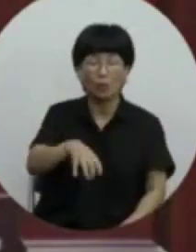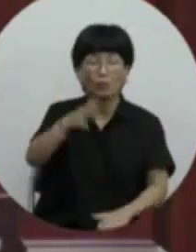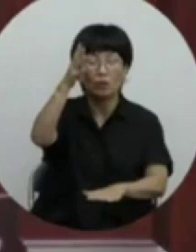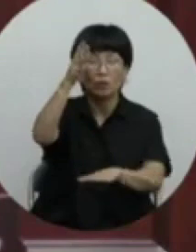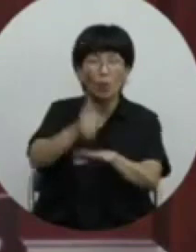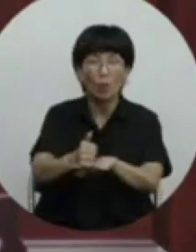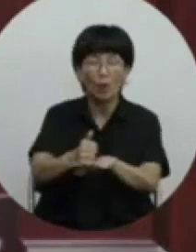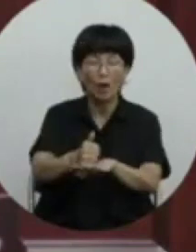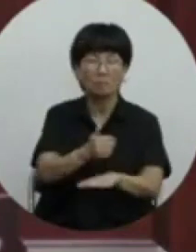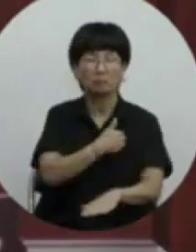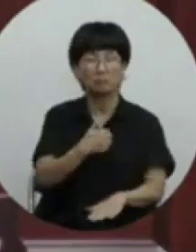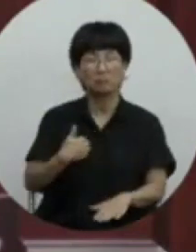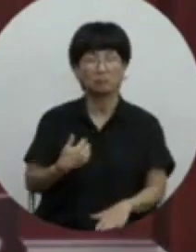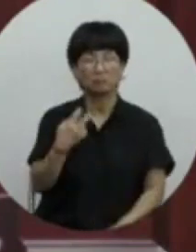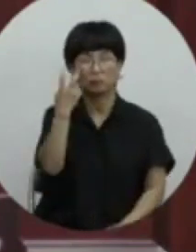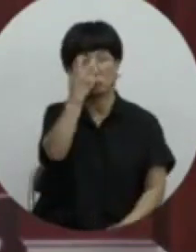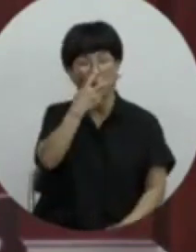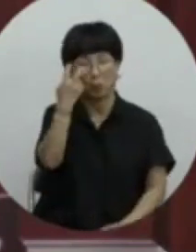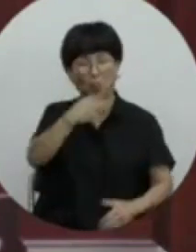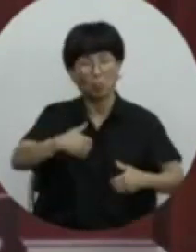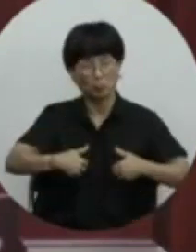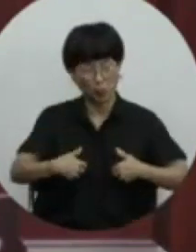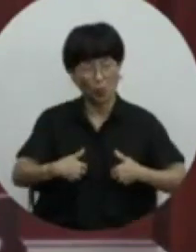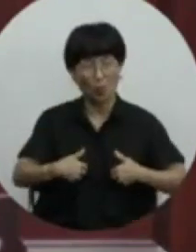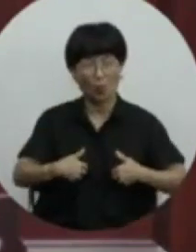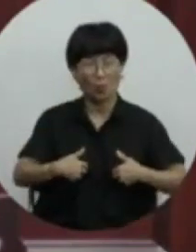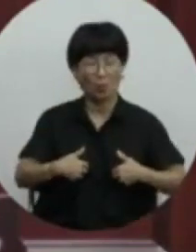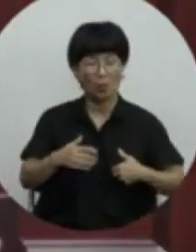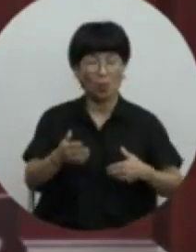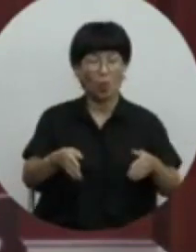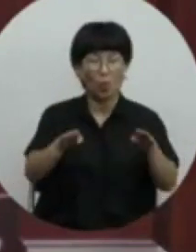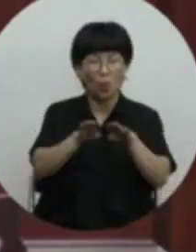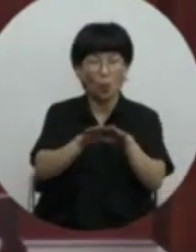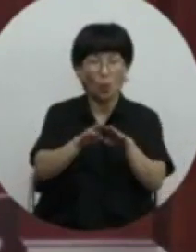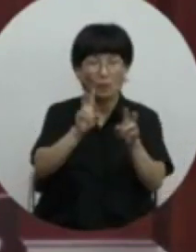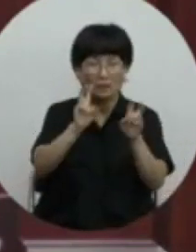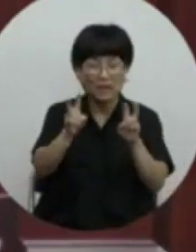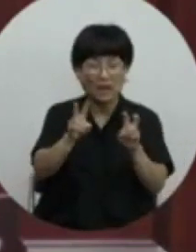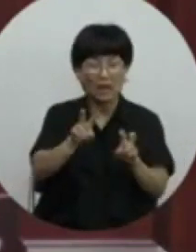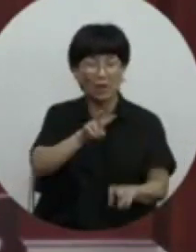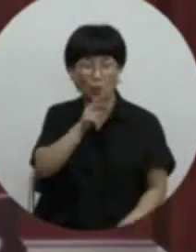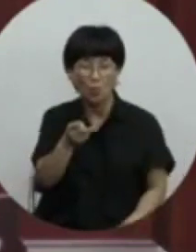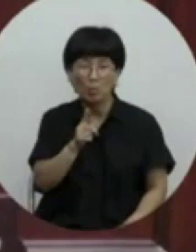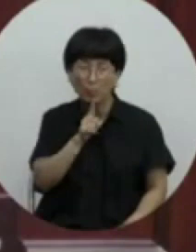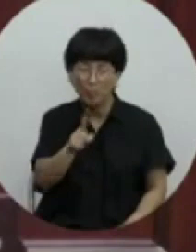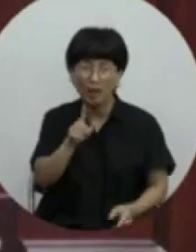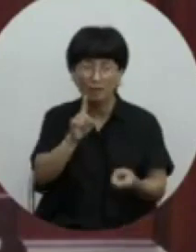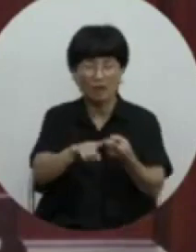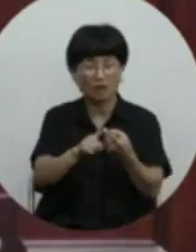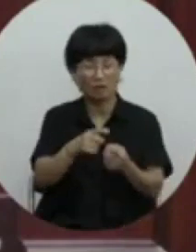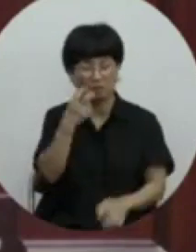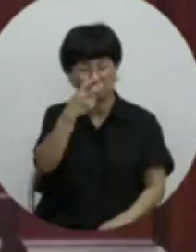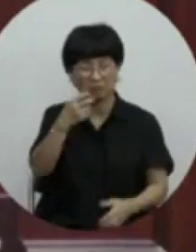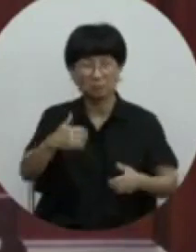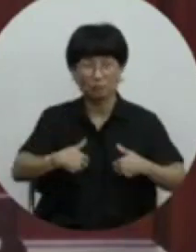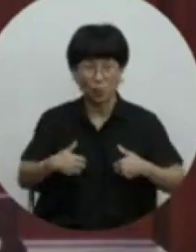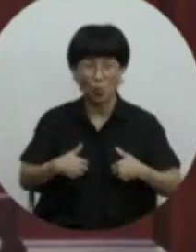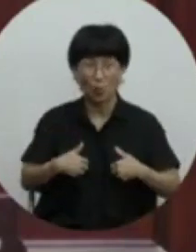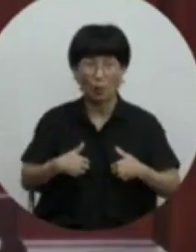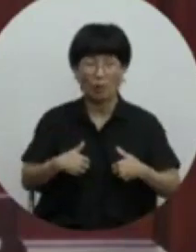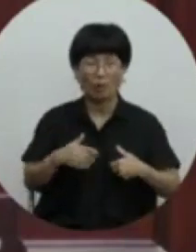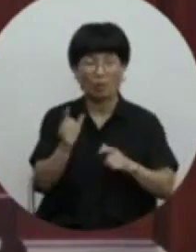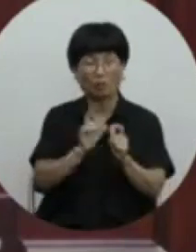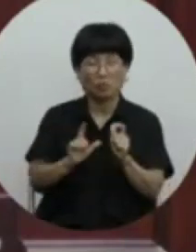결과 충분한 검토가 이루어지지 않아 보이고 공사 전환에 논리가 부족하며 독립 경영과 투명 경영을 위한 보완